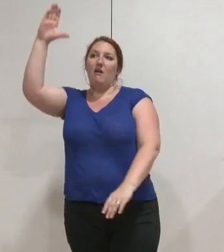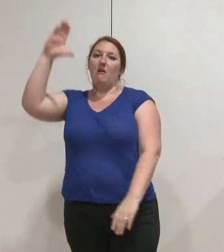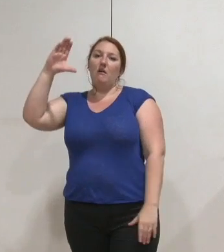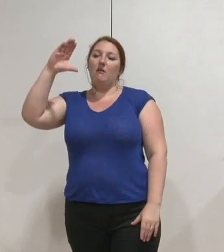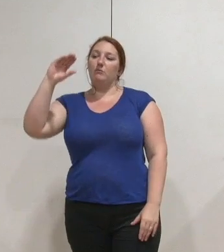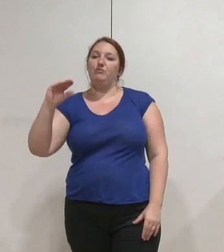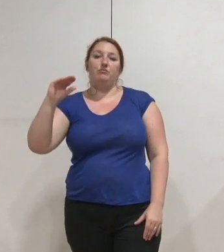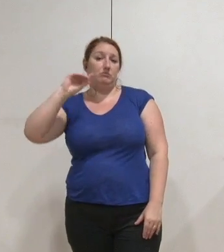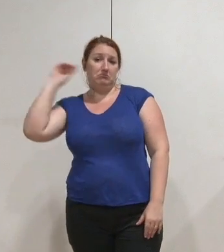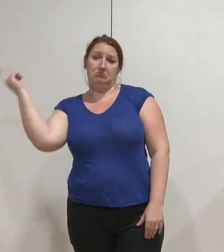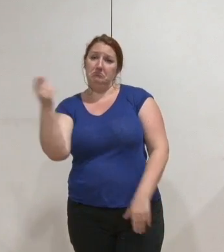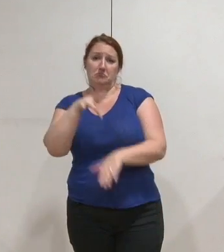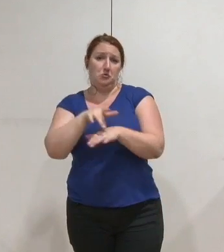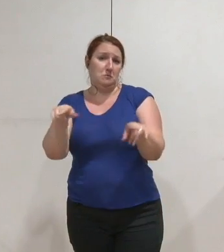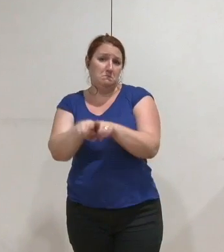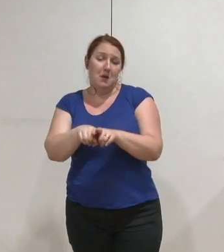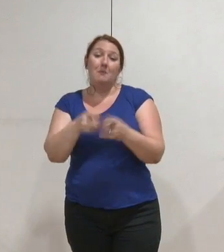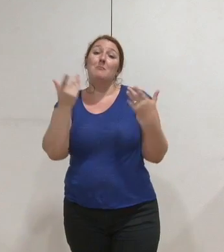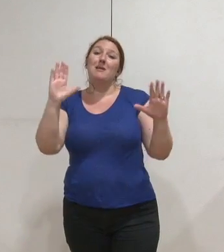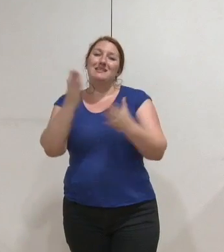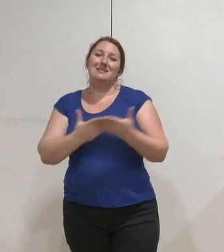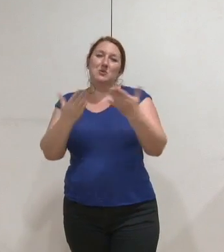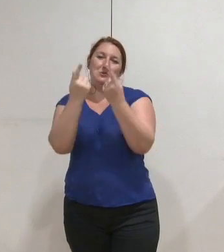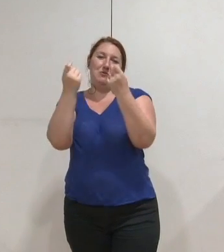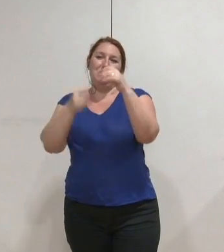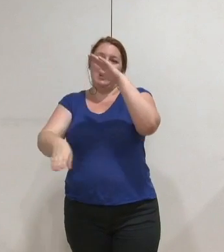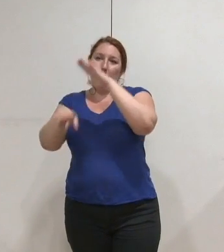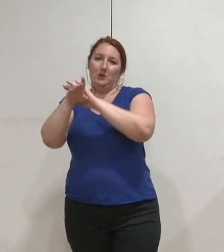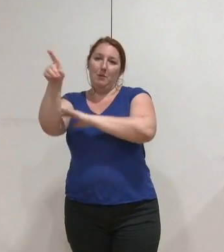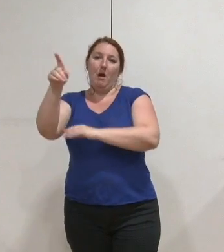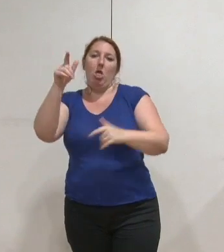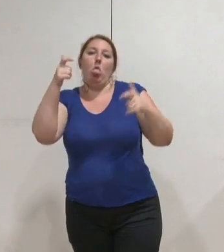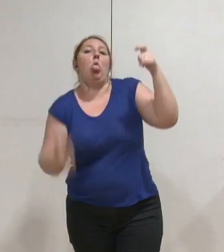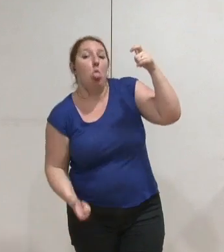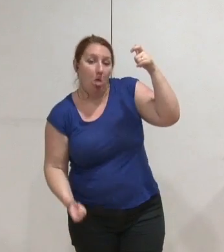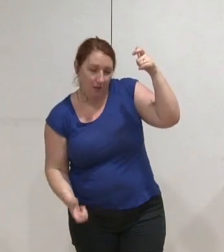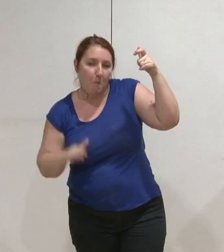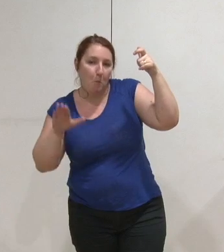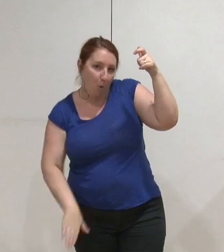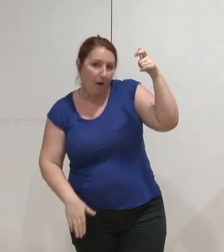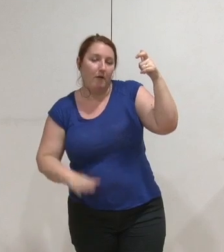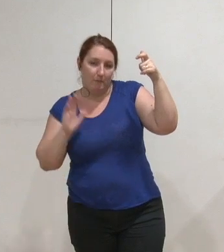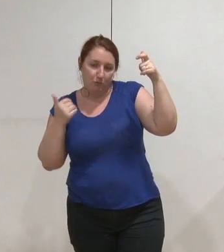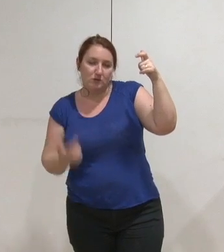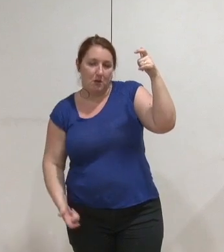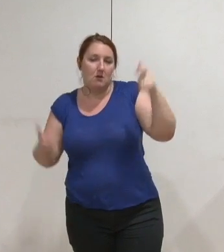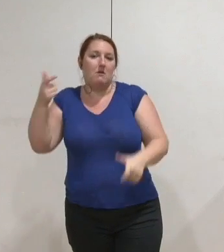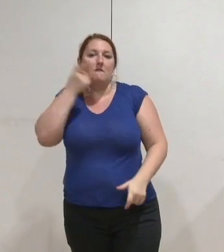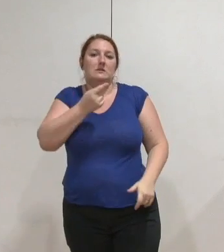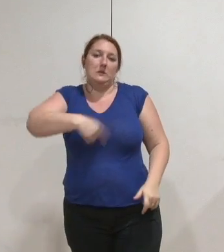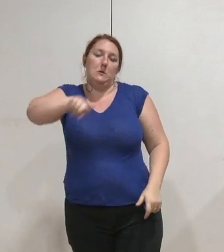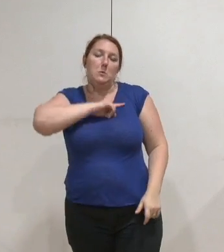juste que leur situation financière de départ au moment de la baisse de ces dotations est un petit peu moins critique que la nôtre et en dehors de